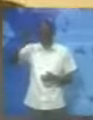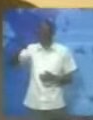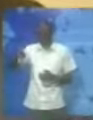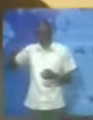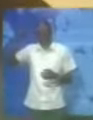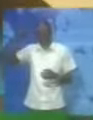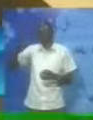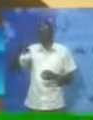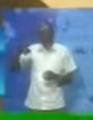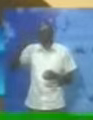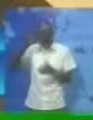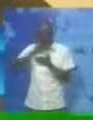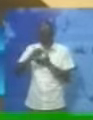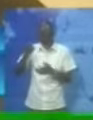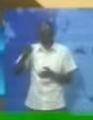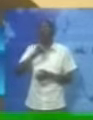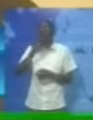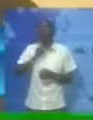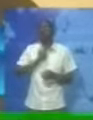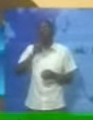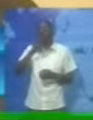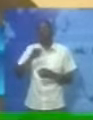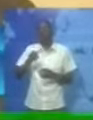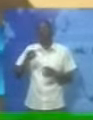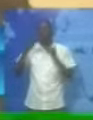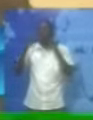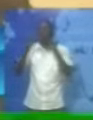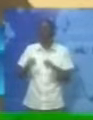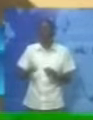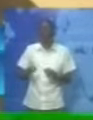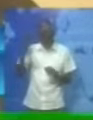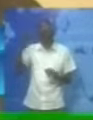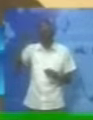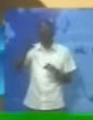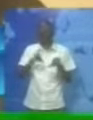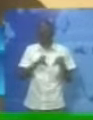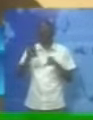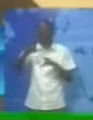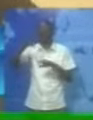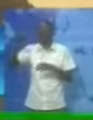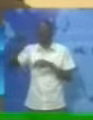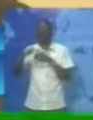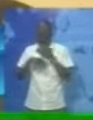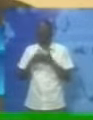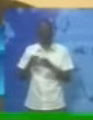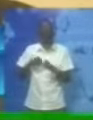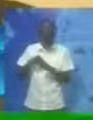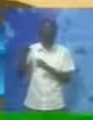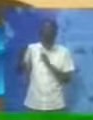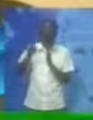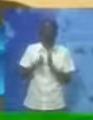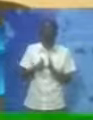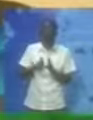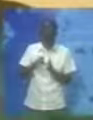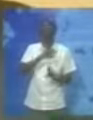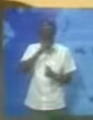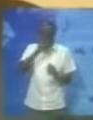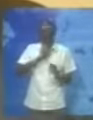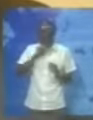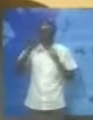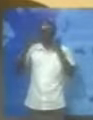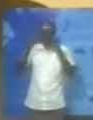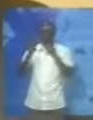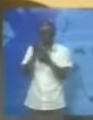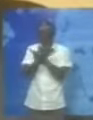inspirations. Quand je peux passer du figuratif à l'abstrait, de l'expressionnisme, moi, je laisse libre